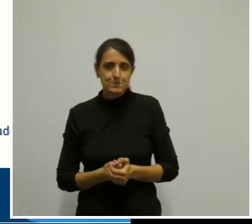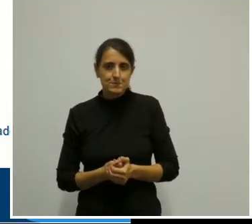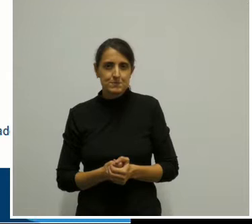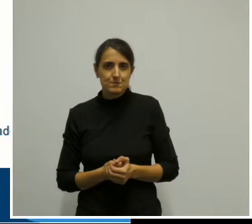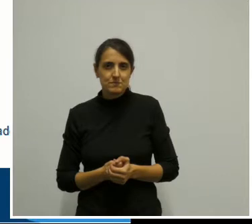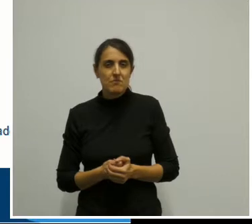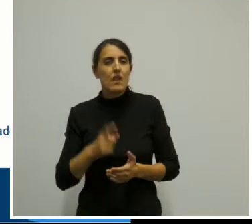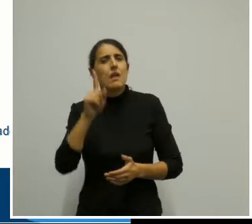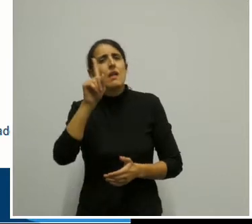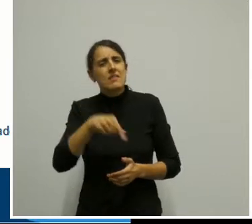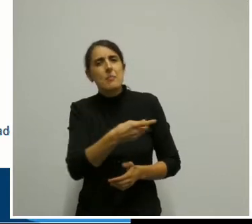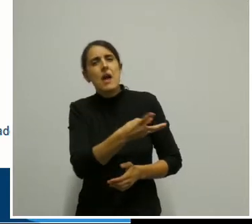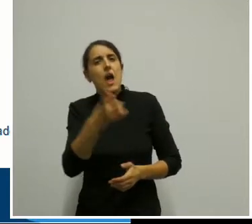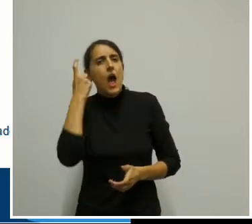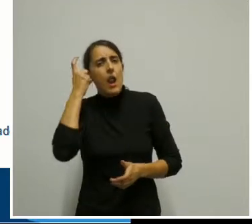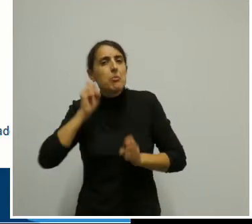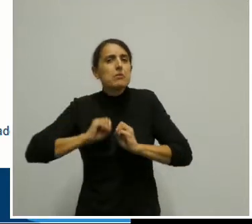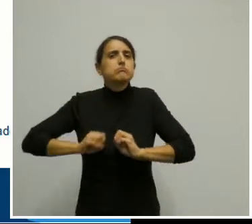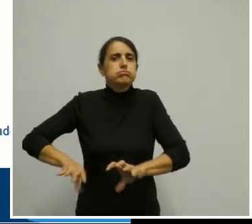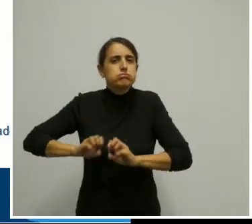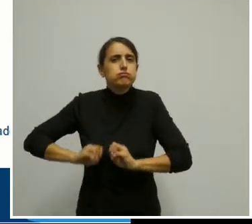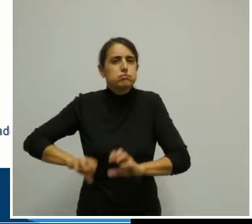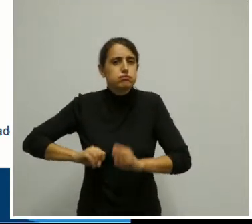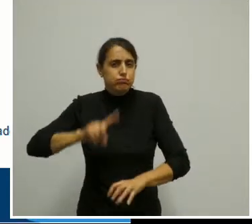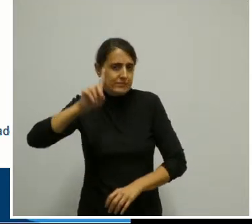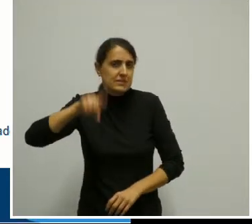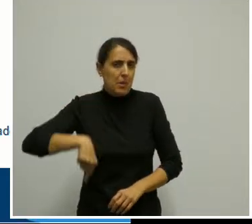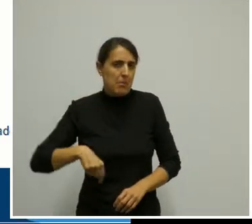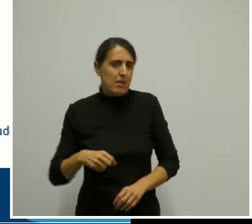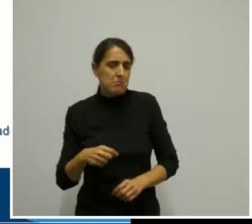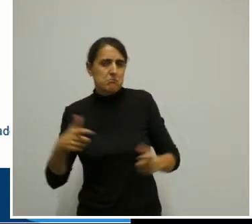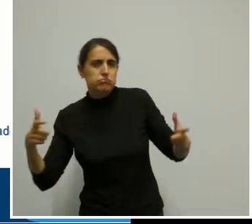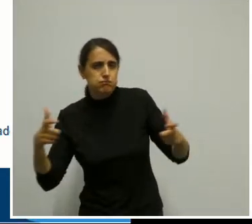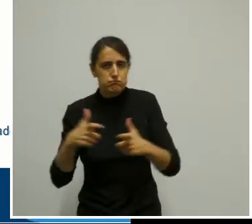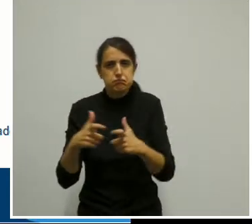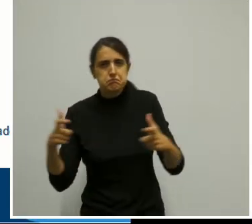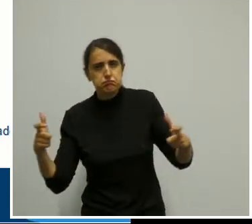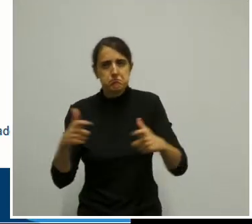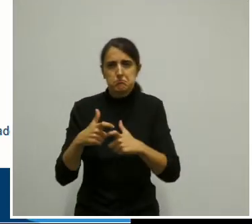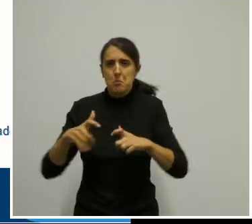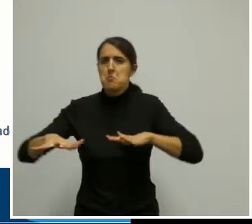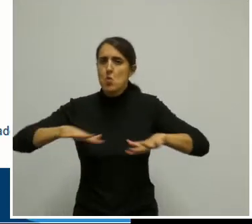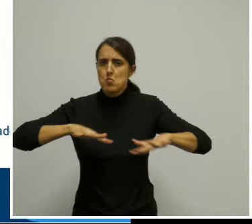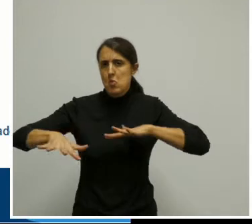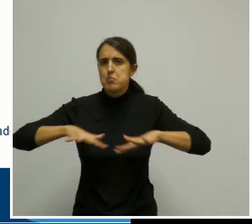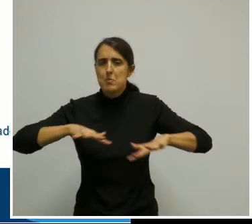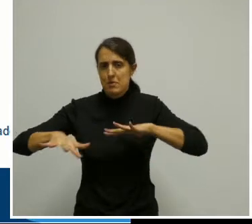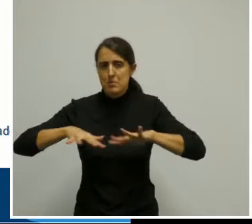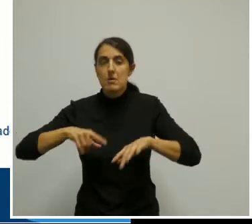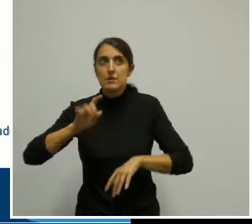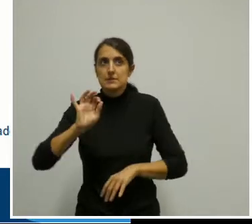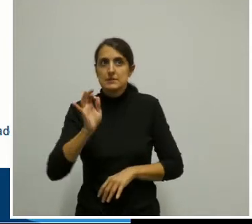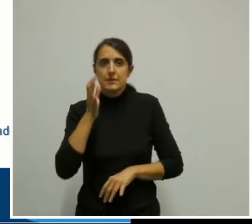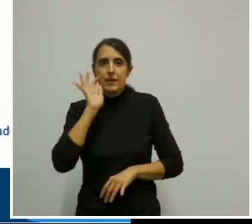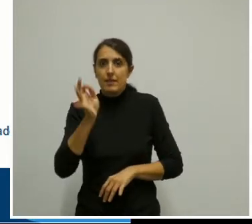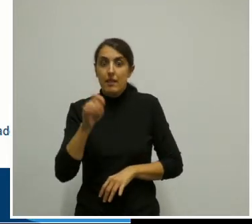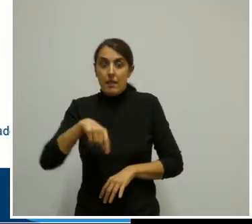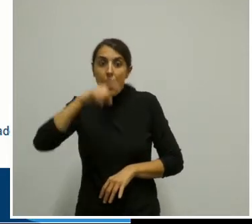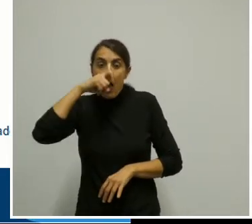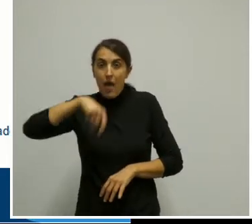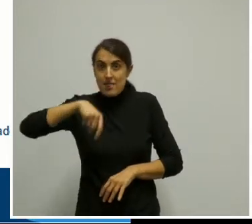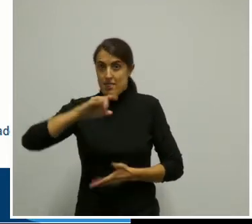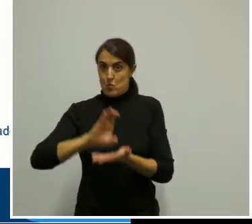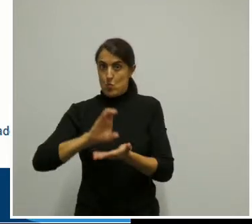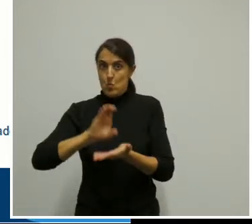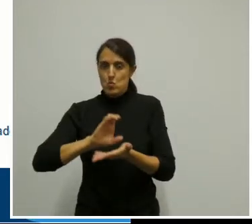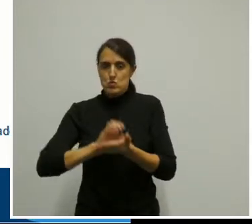hi ha baixes, sí? Vull dir que no... Hi ha molt de moviment, però sí que és veritat que ens estem trobant que aquest curs, i